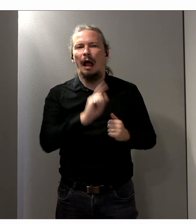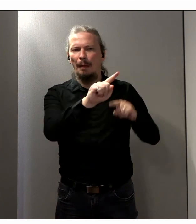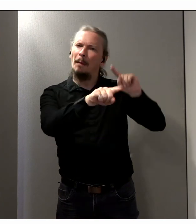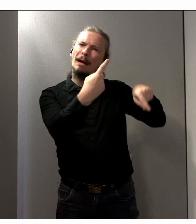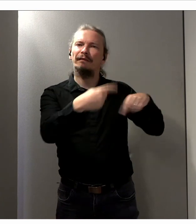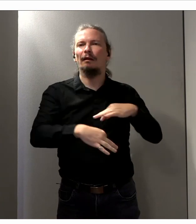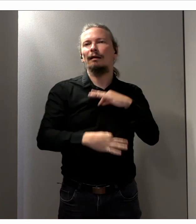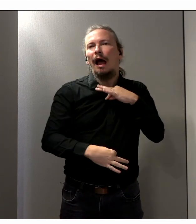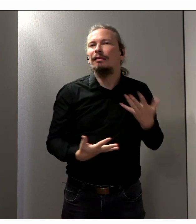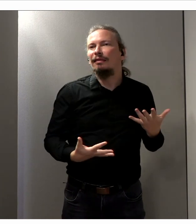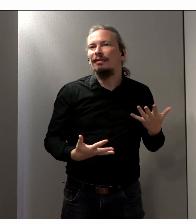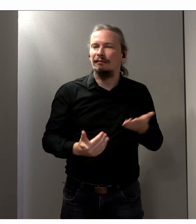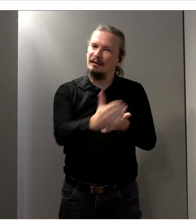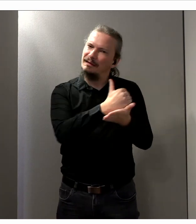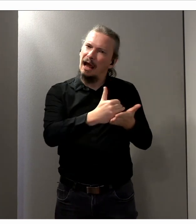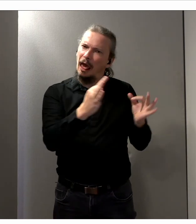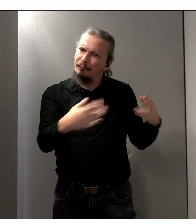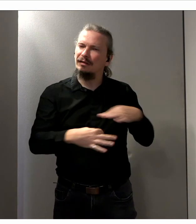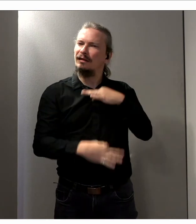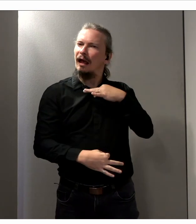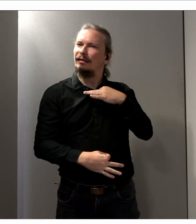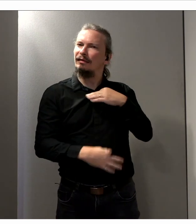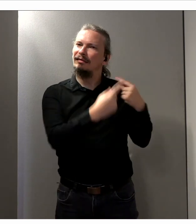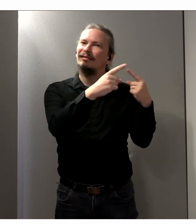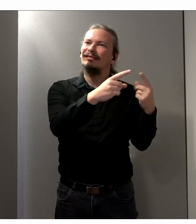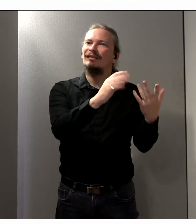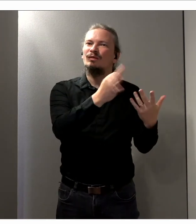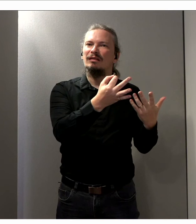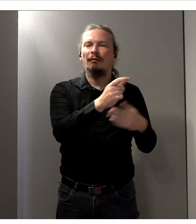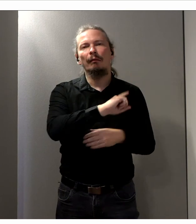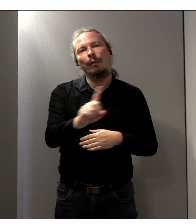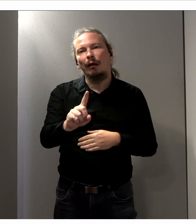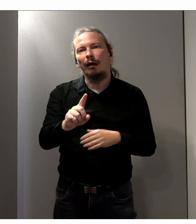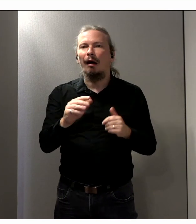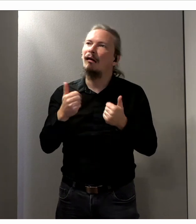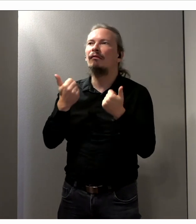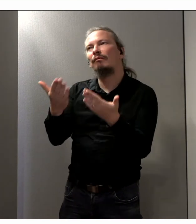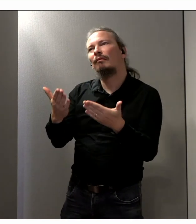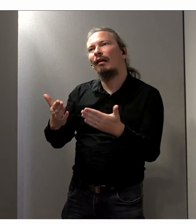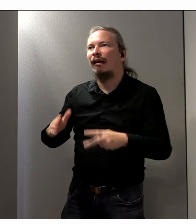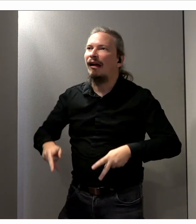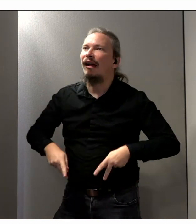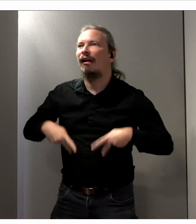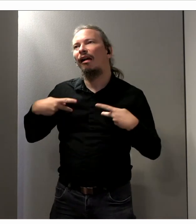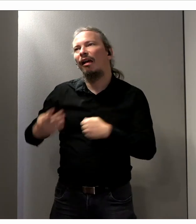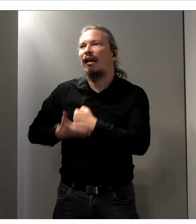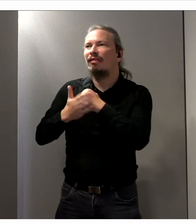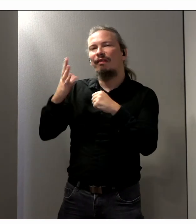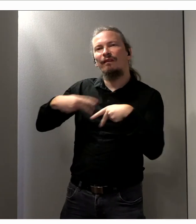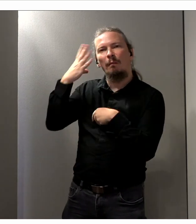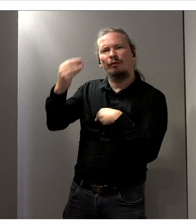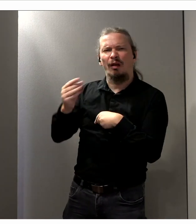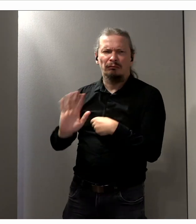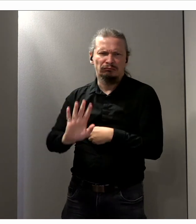de cadre, donc avec les prétentions salariales qui vont avec, plutôt qu'à des postes d'aide à la vie professionnelle.